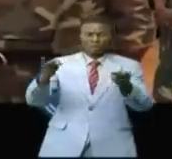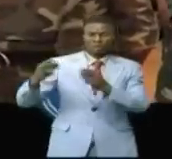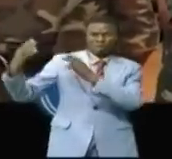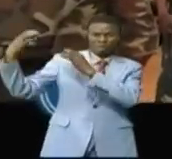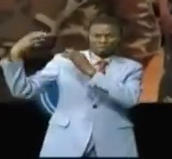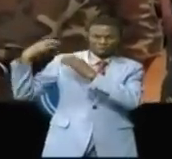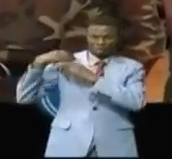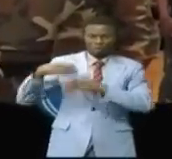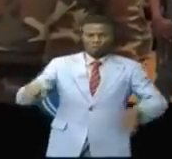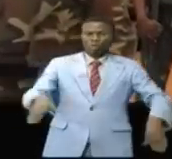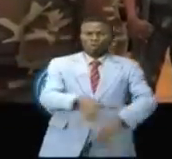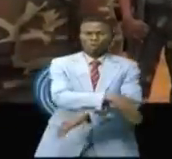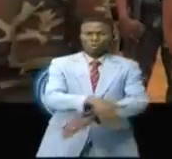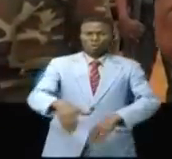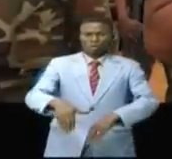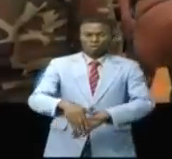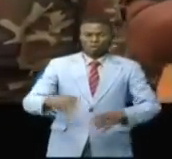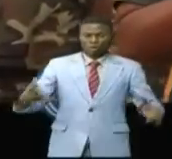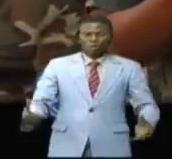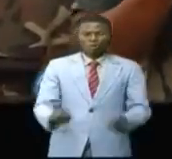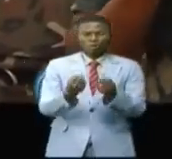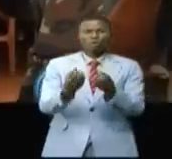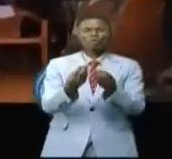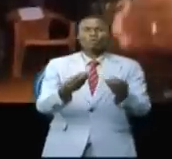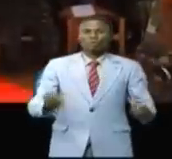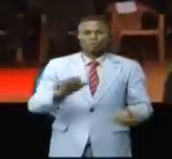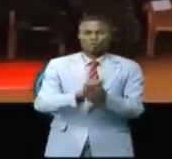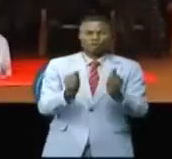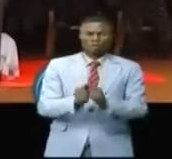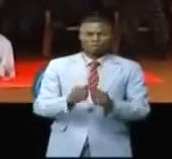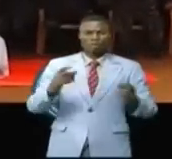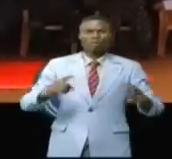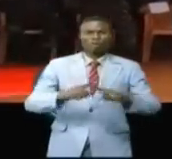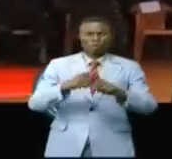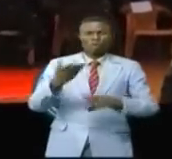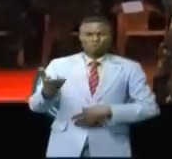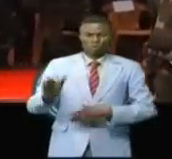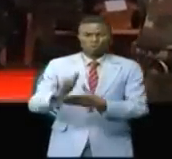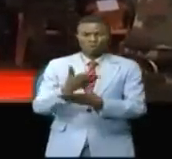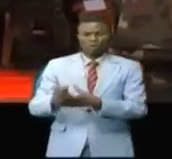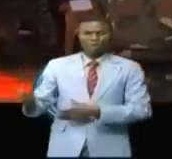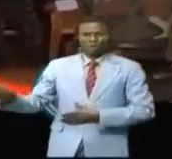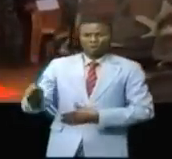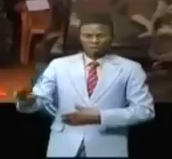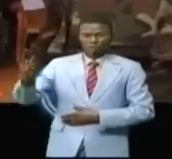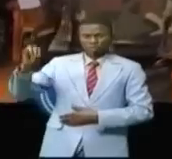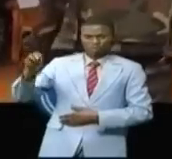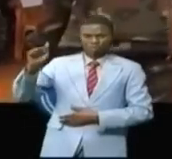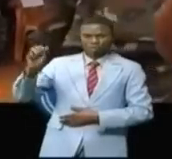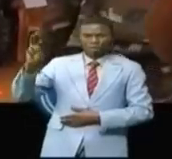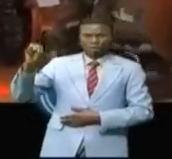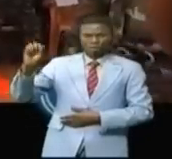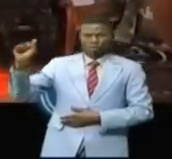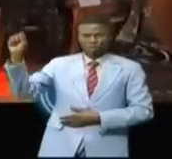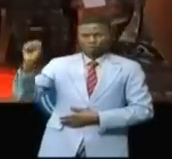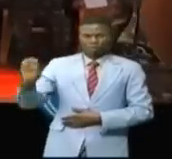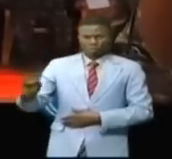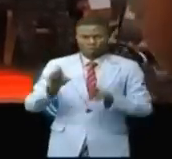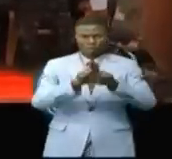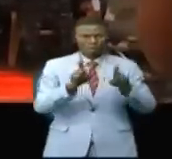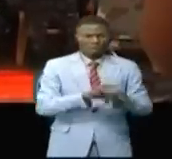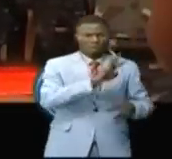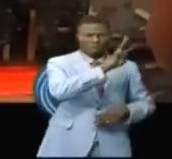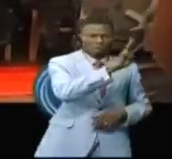délimitations pour trouver sur les sombres dansiez entre le territoire de mambasa et celui des